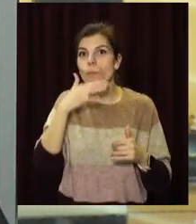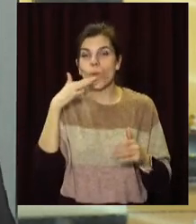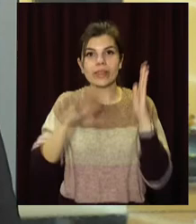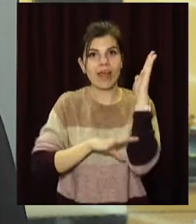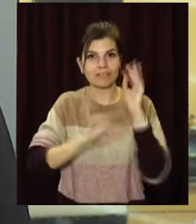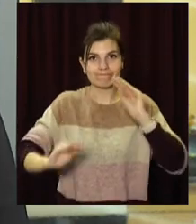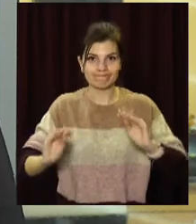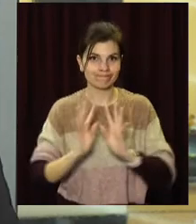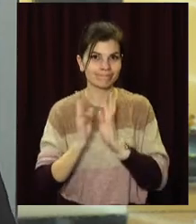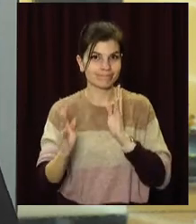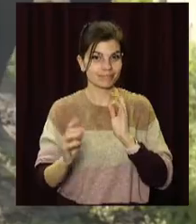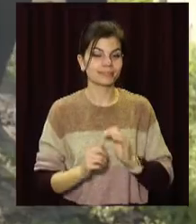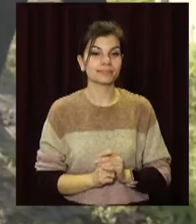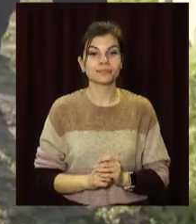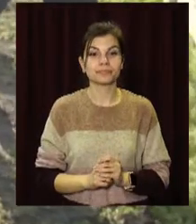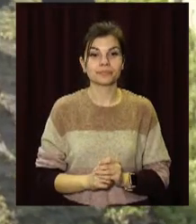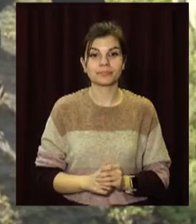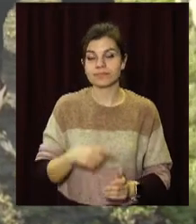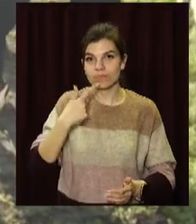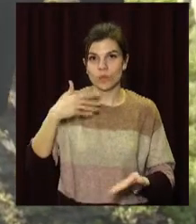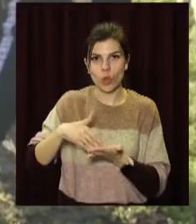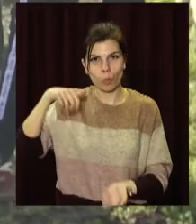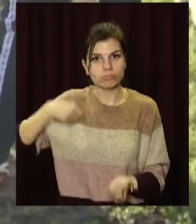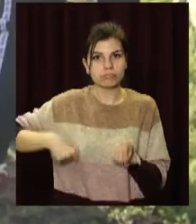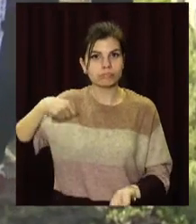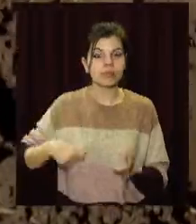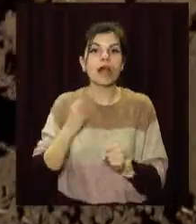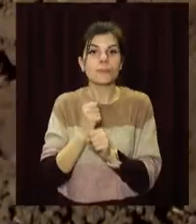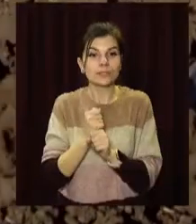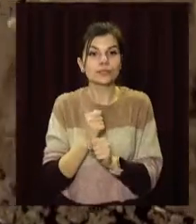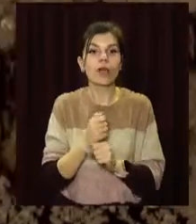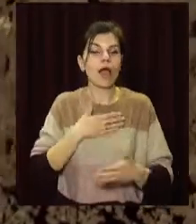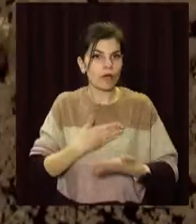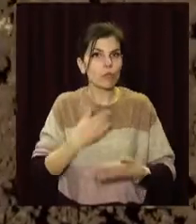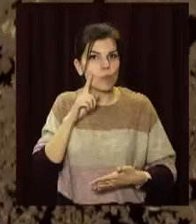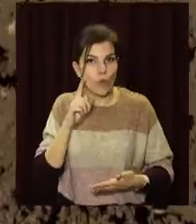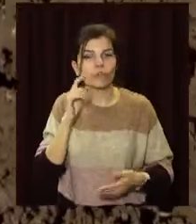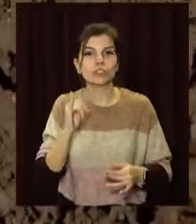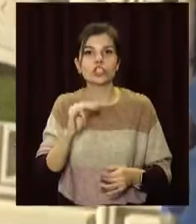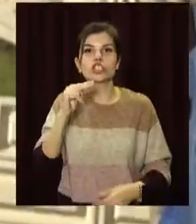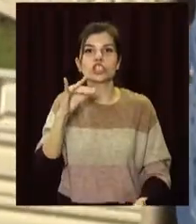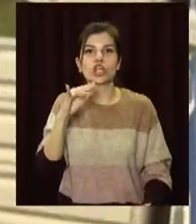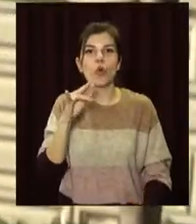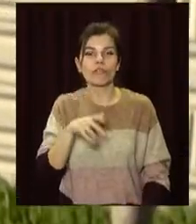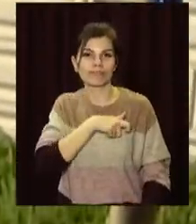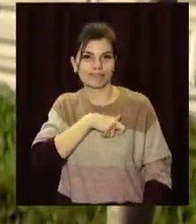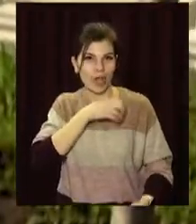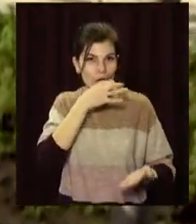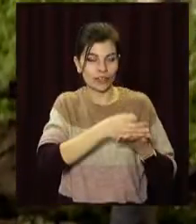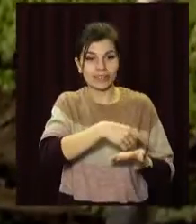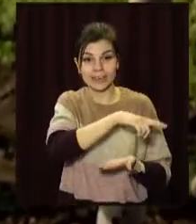з півсотні дерев. З лопатами в руках завзято працюють і активна молодь, і чиновники. Так у